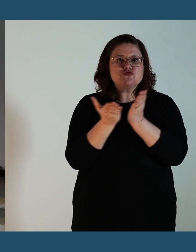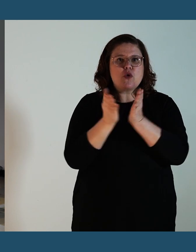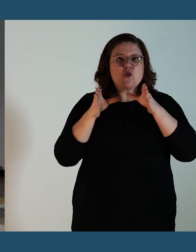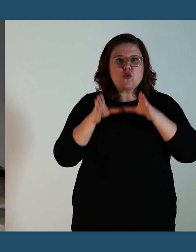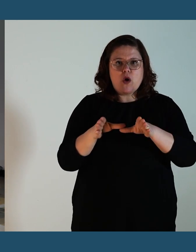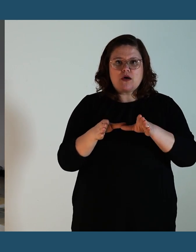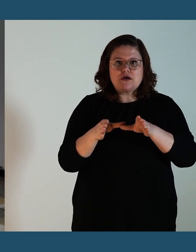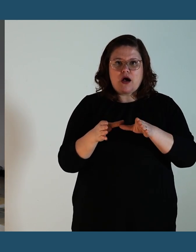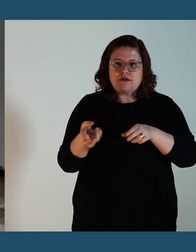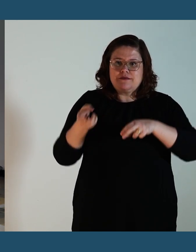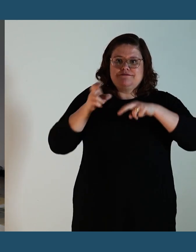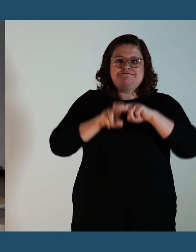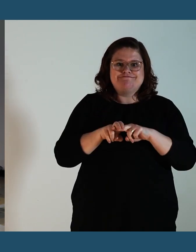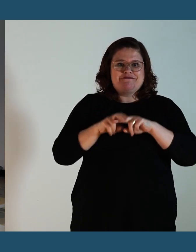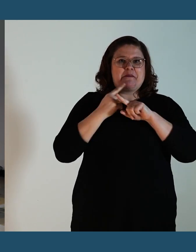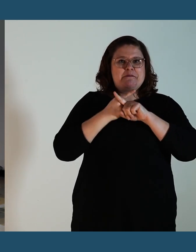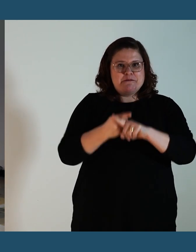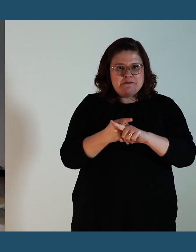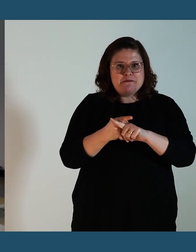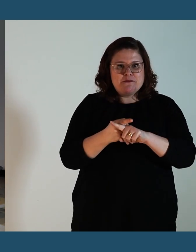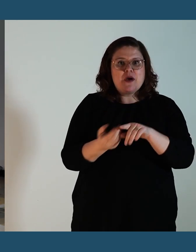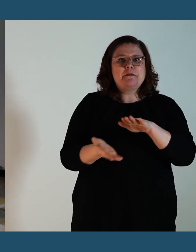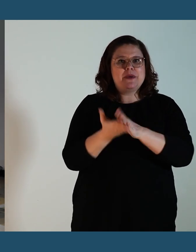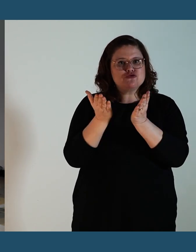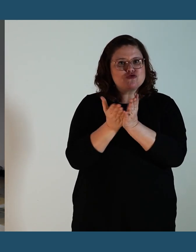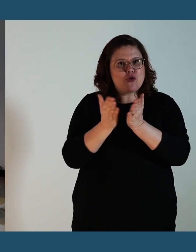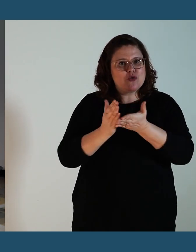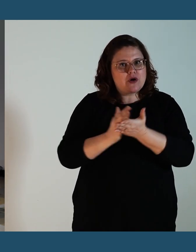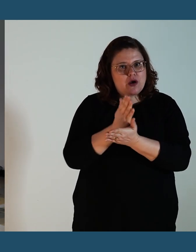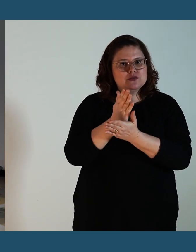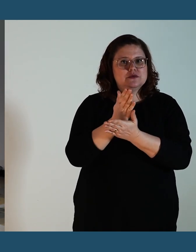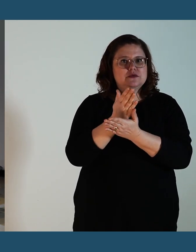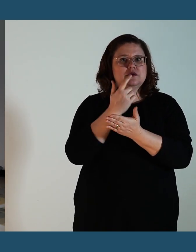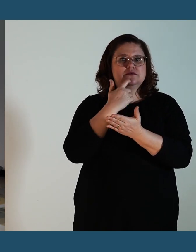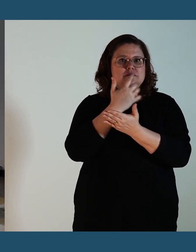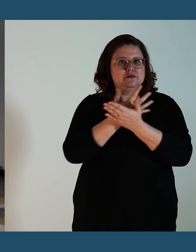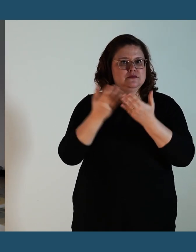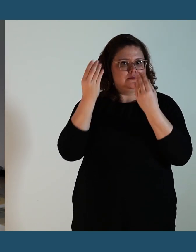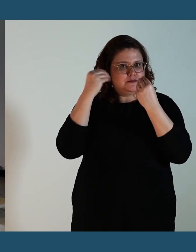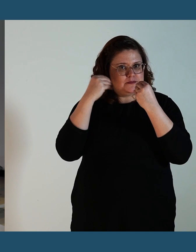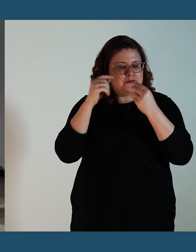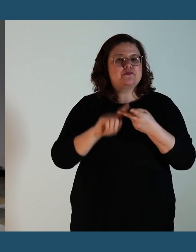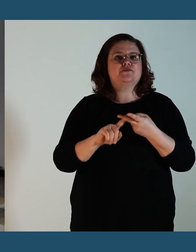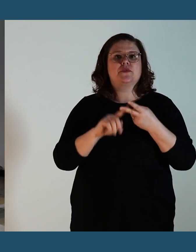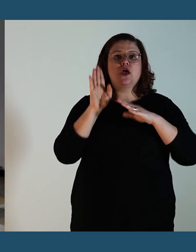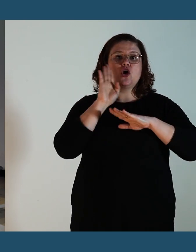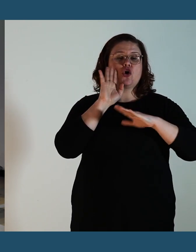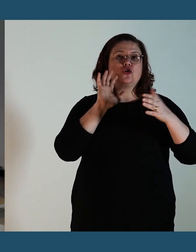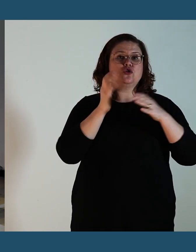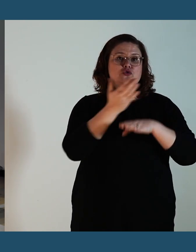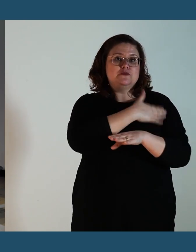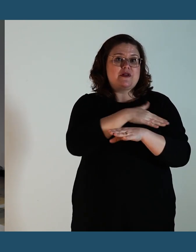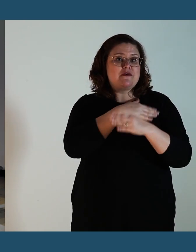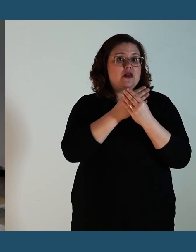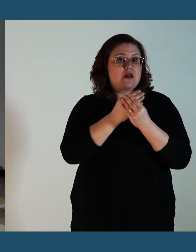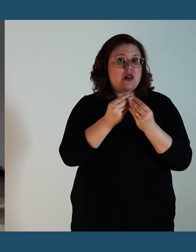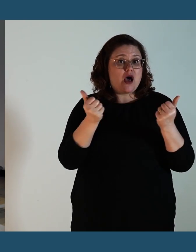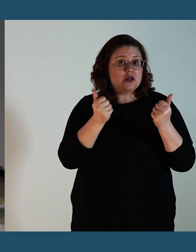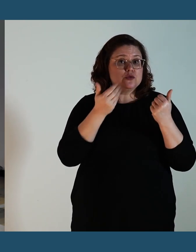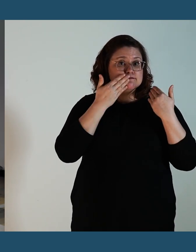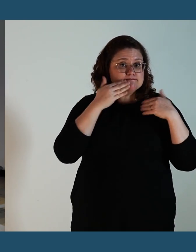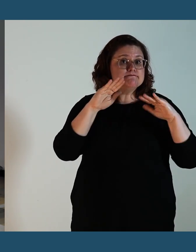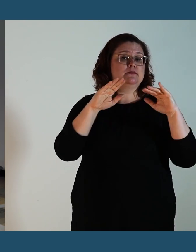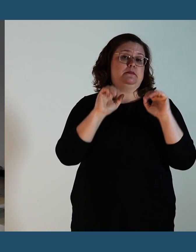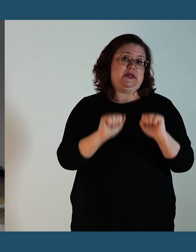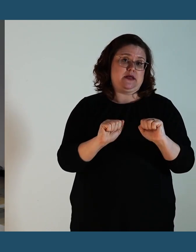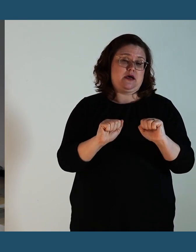luokkaan opiskelemaan kieltä. Mutta sitten myös kotoutumispalveluiden laatua pitäisi parantaa. Meidän puolue lähtee siitä,